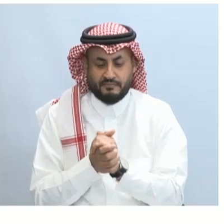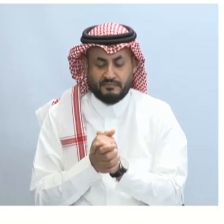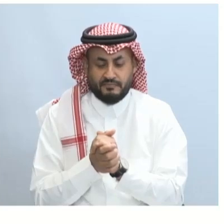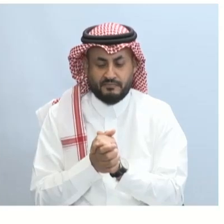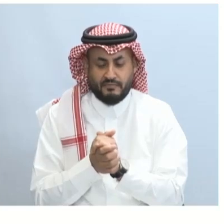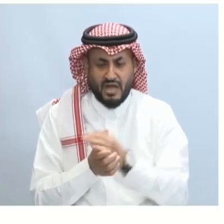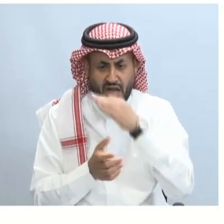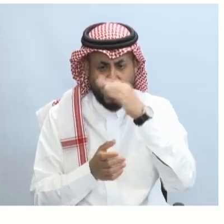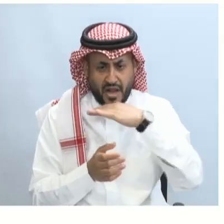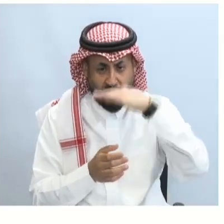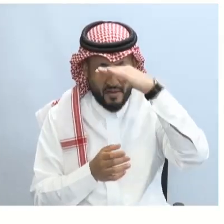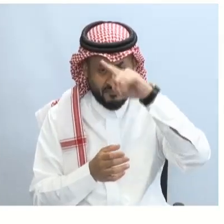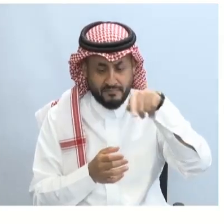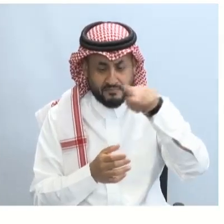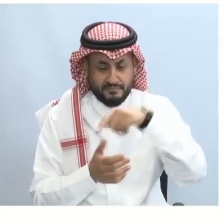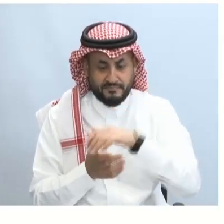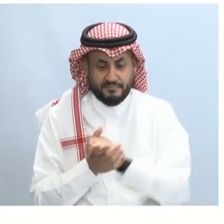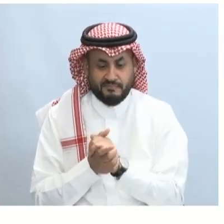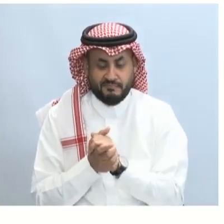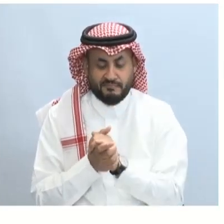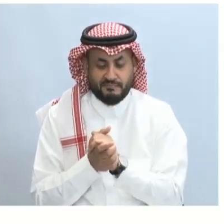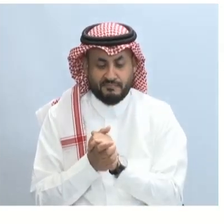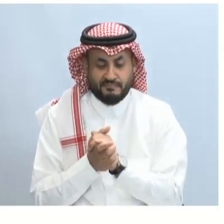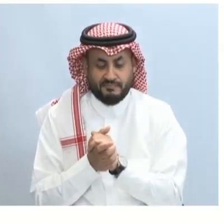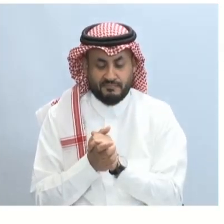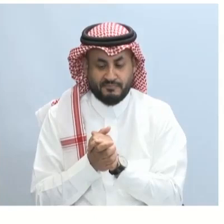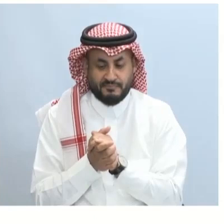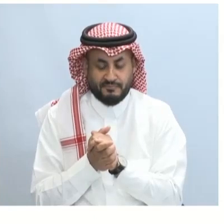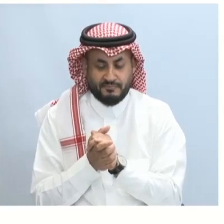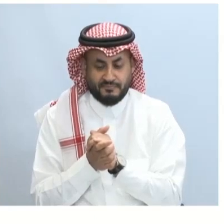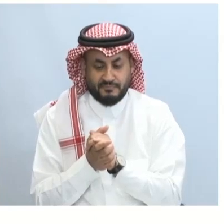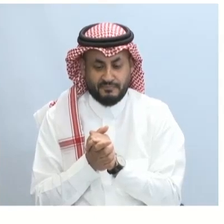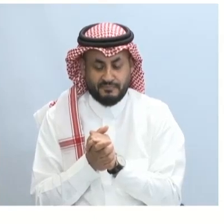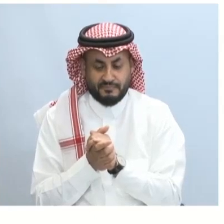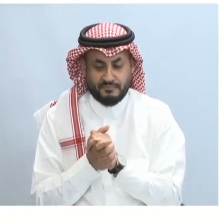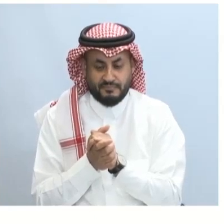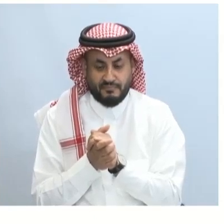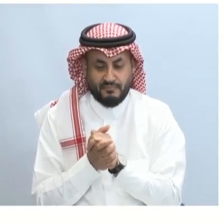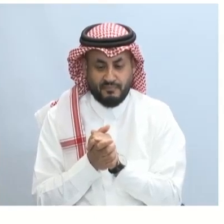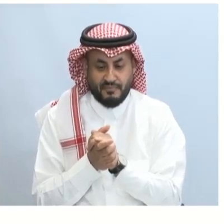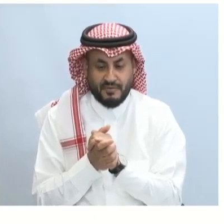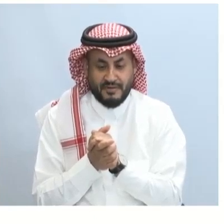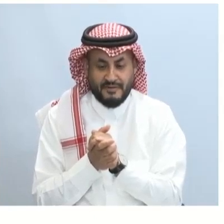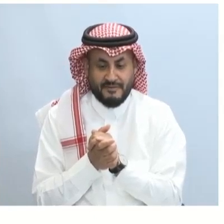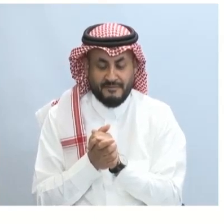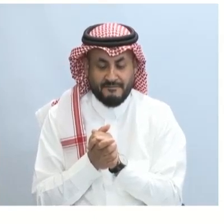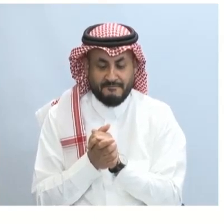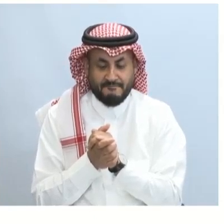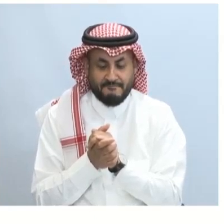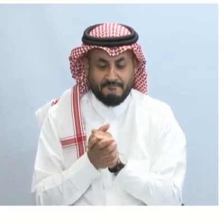صوتي اثناء التحدث معه عندما اقابل اخي او زميلي او او اي احد